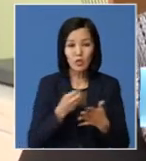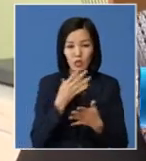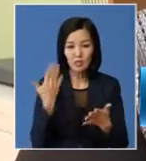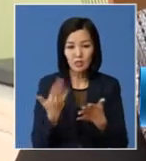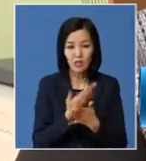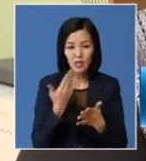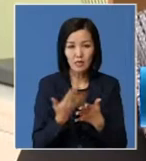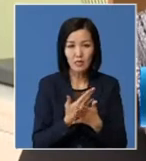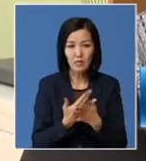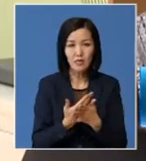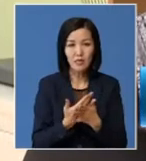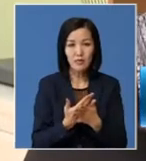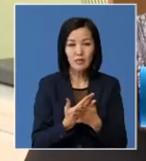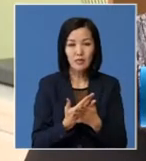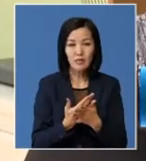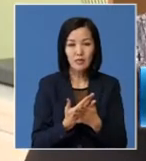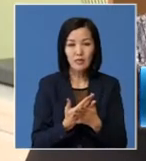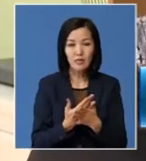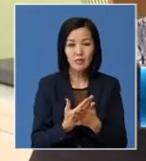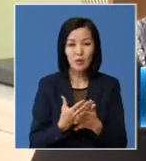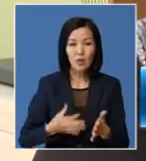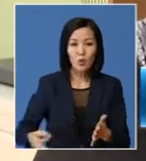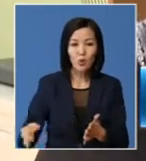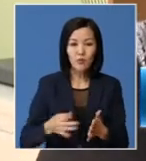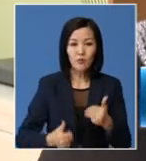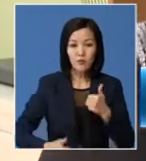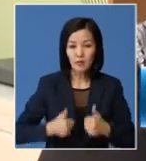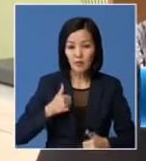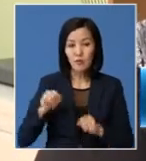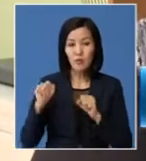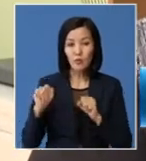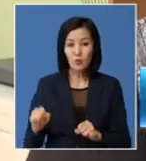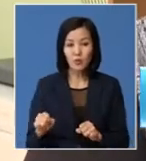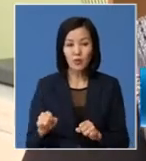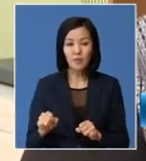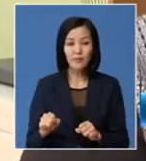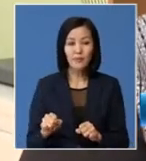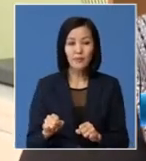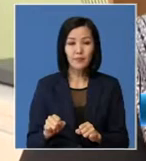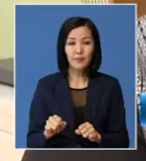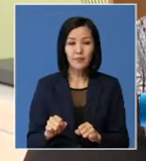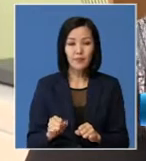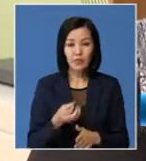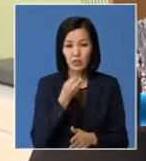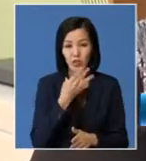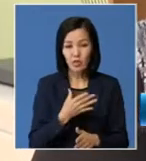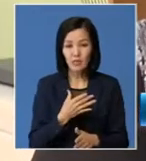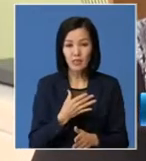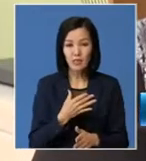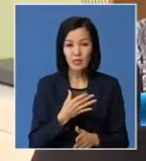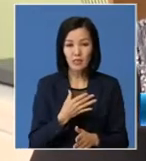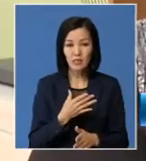өткені ауданымызды, облысымыздың намысын қорғап, сонда жақсы